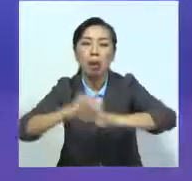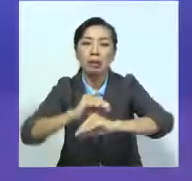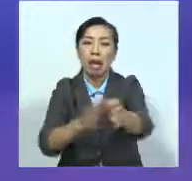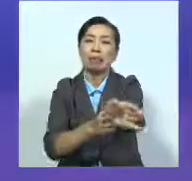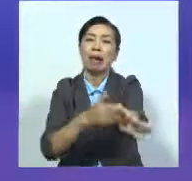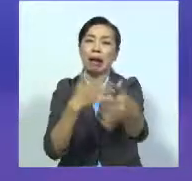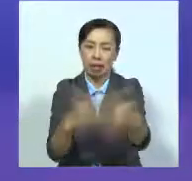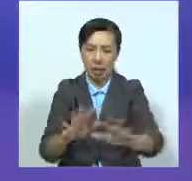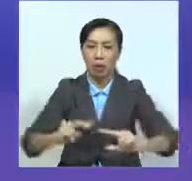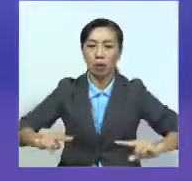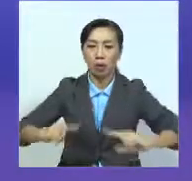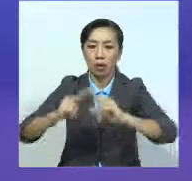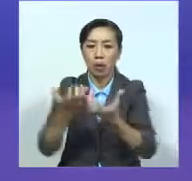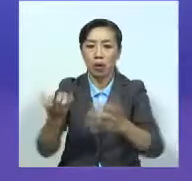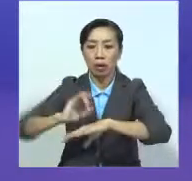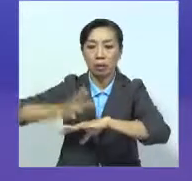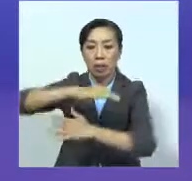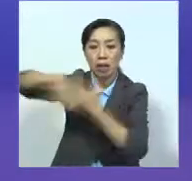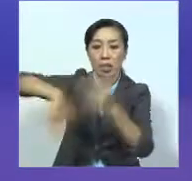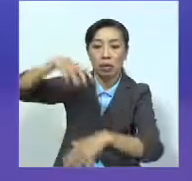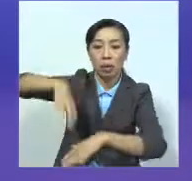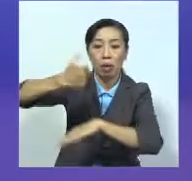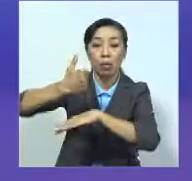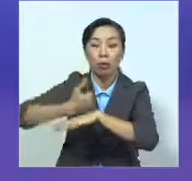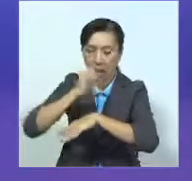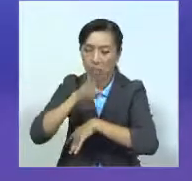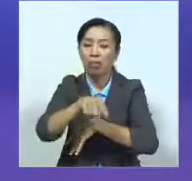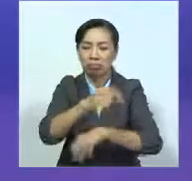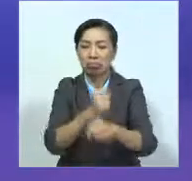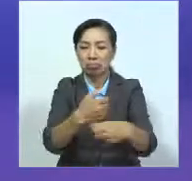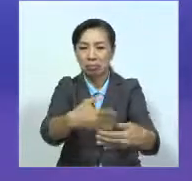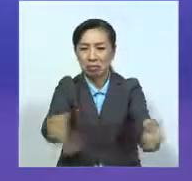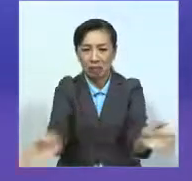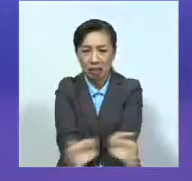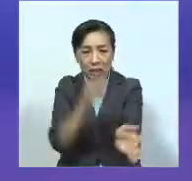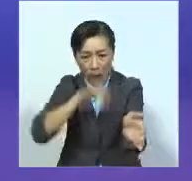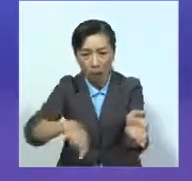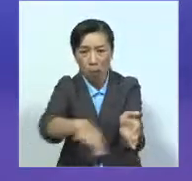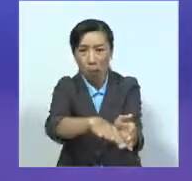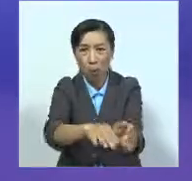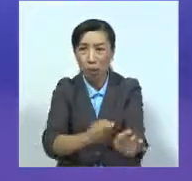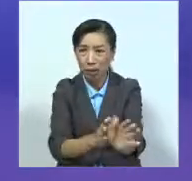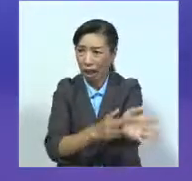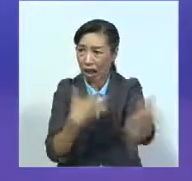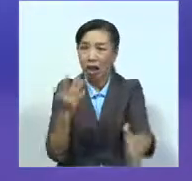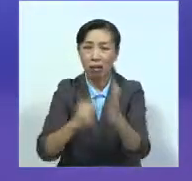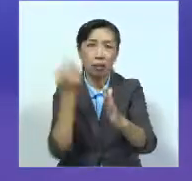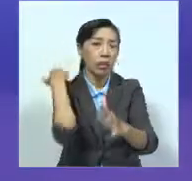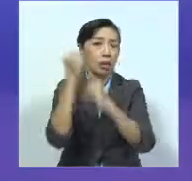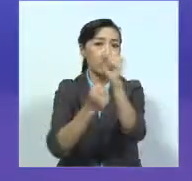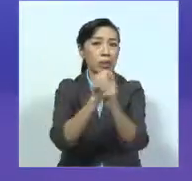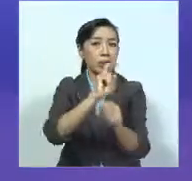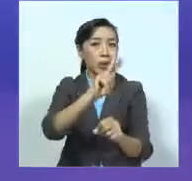แล้วอันนี้ทางรัฐมนตรีว่าการกระทรวงทรัพยากรธรรมชาติและสิ่งแวดล้อมบอกนะคะเนื่องจากก่อสร้างมานานตั้งแต่ปี39เนี่ยจน